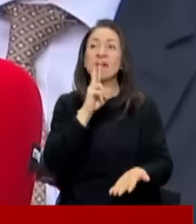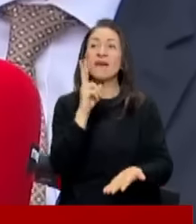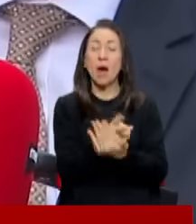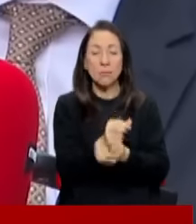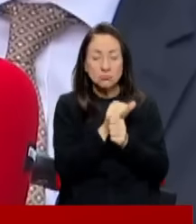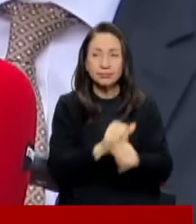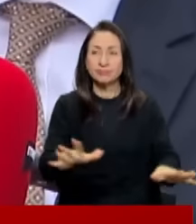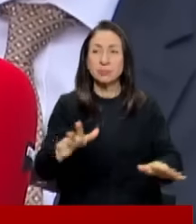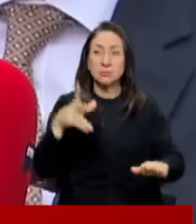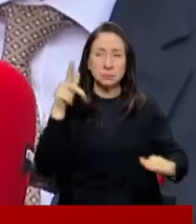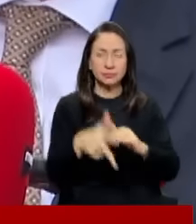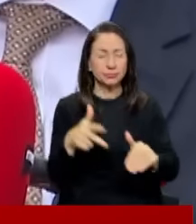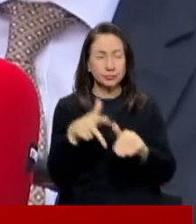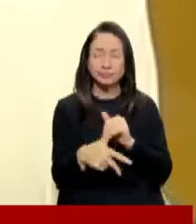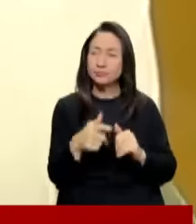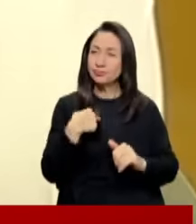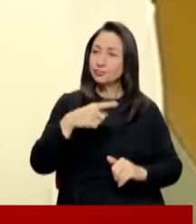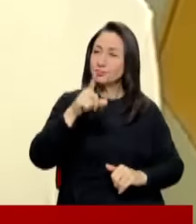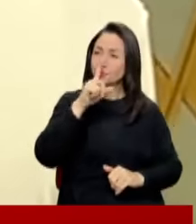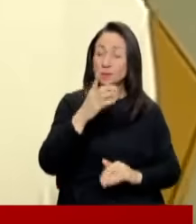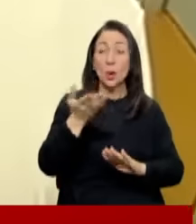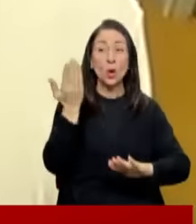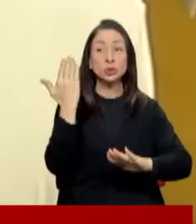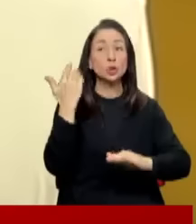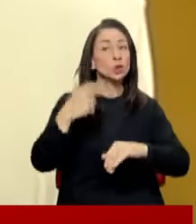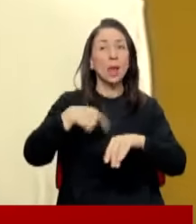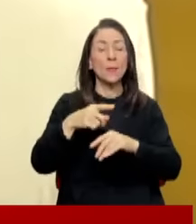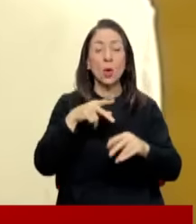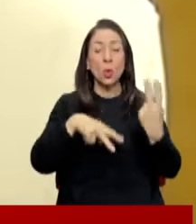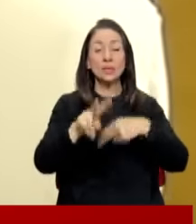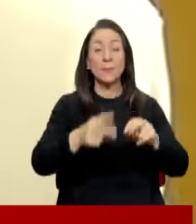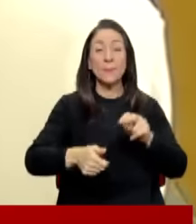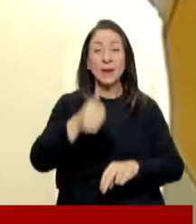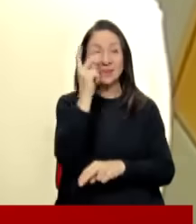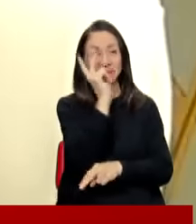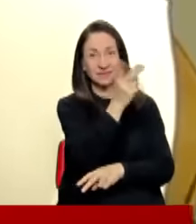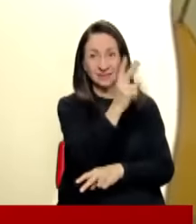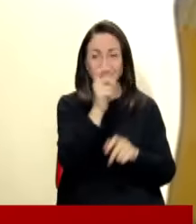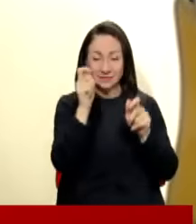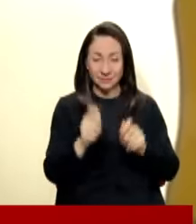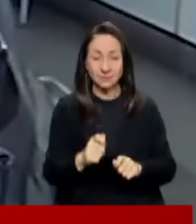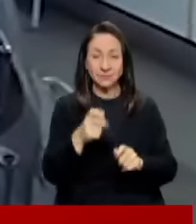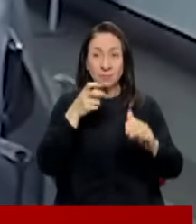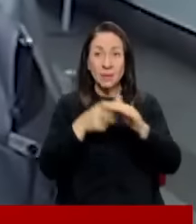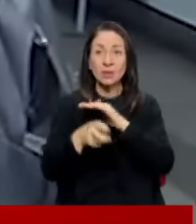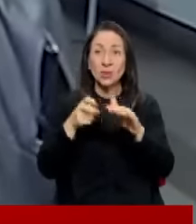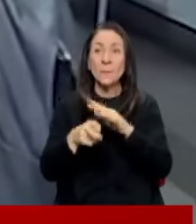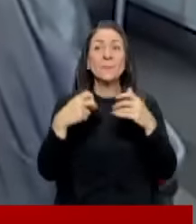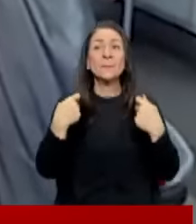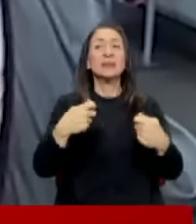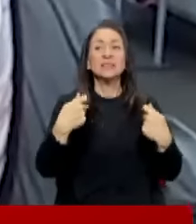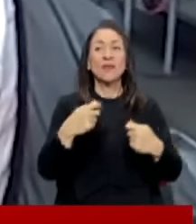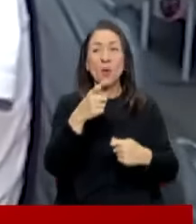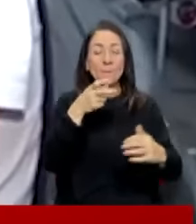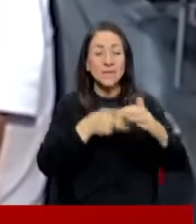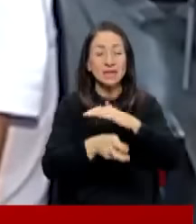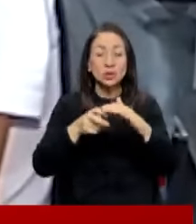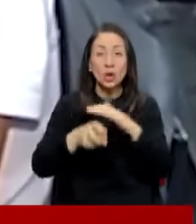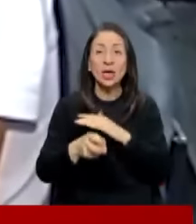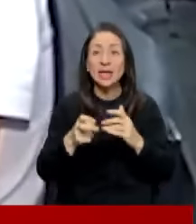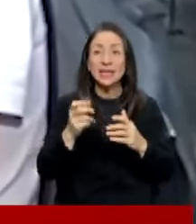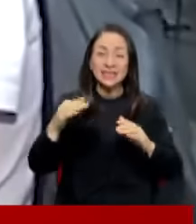kararnameyle kesiyorlar paramızı. Önceki dönemlerde Ulaştırma Bakanlığı tarafından yapılan metroların maliyeti o